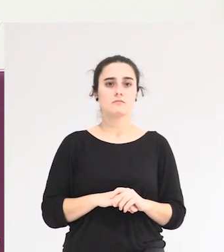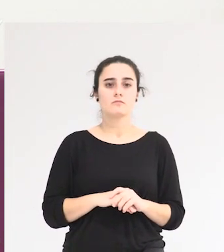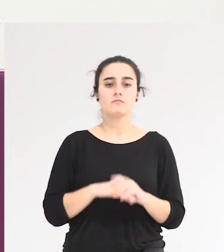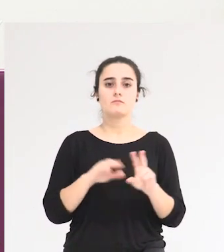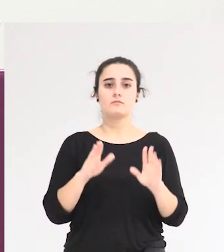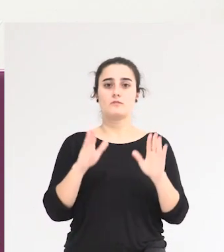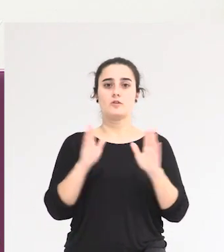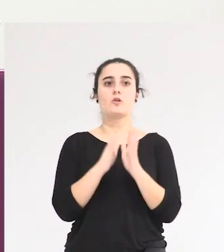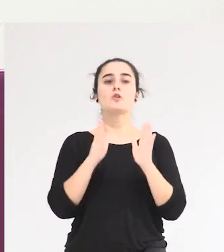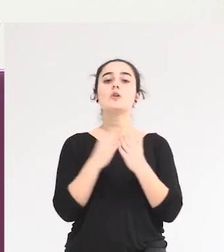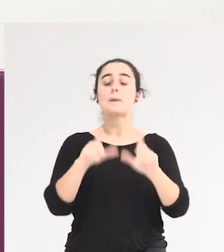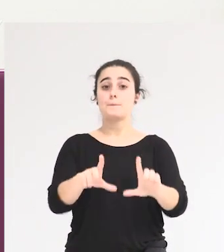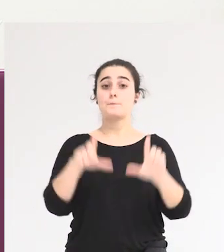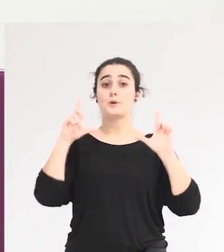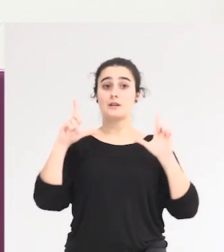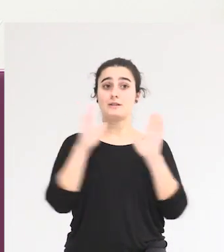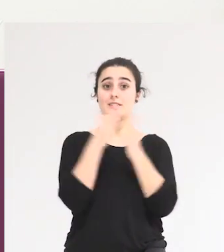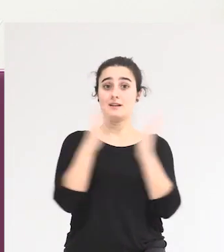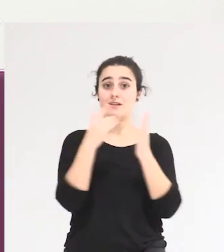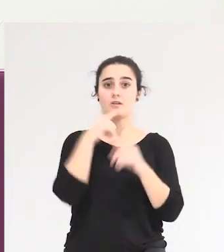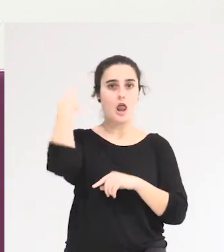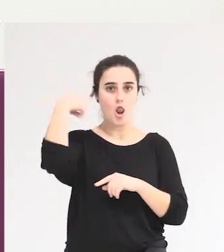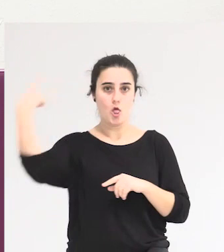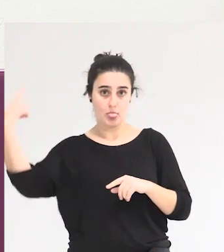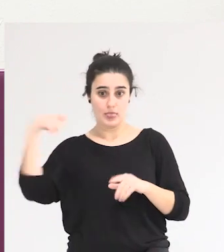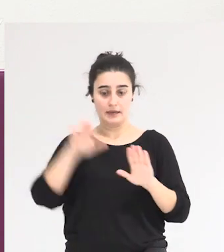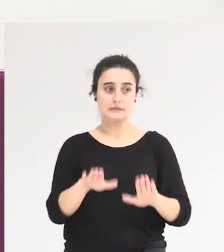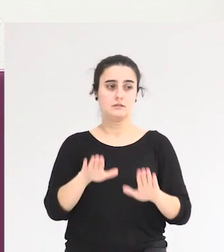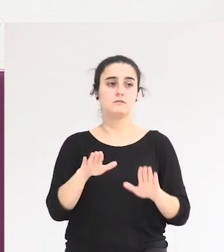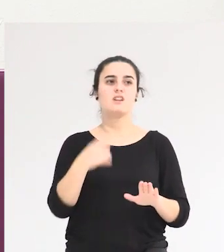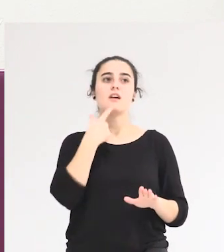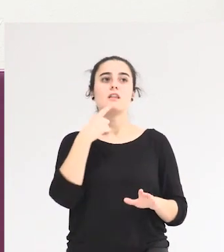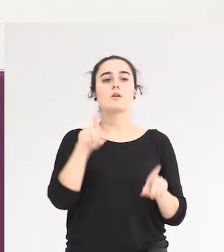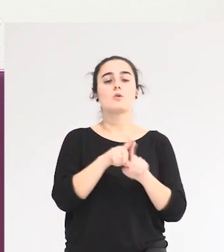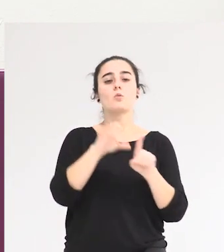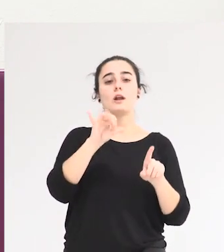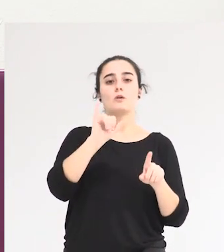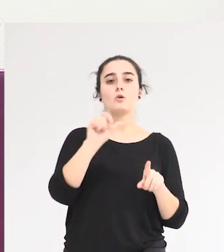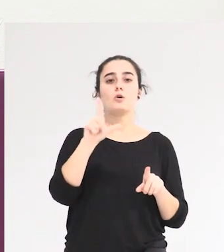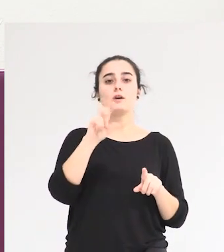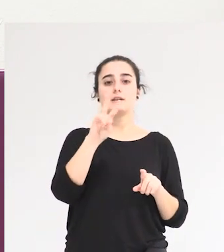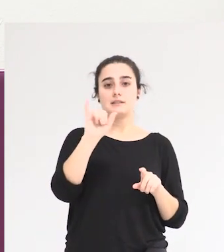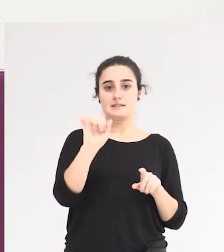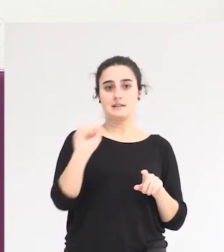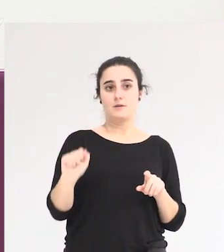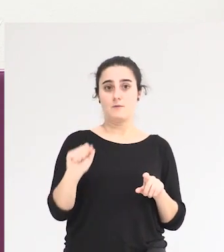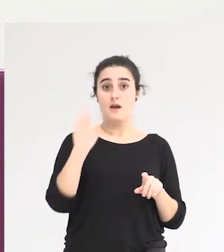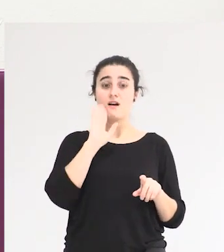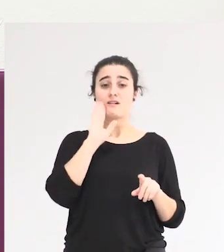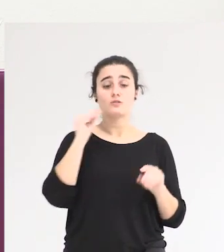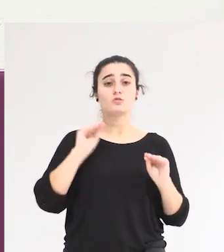liburuko protagonista Londresen dago, eta joaten da, erabakitzen du, nola Silvia Plazen figurak liluratzen